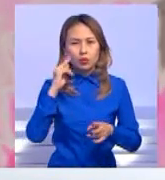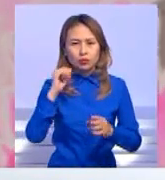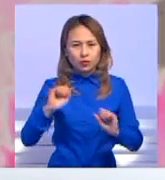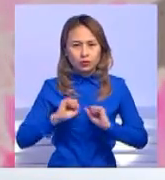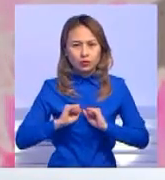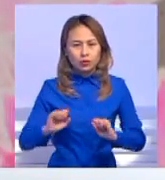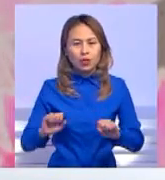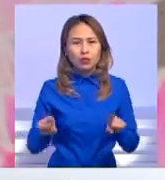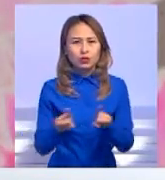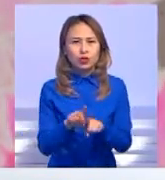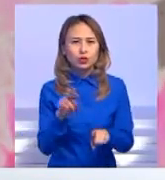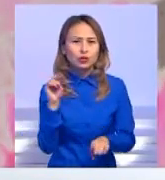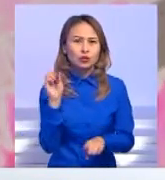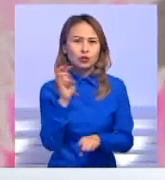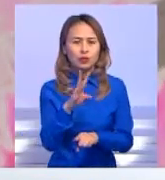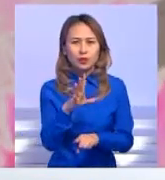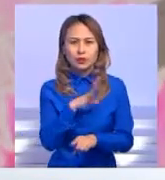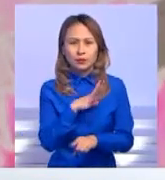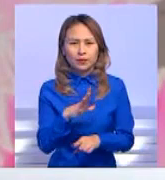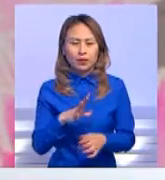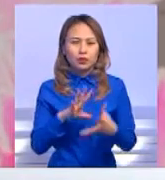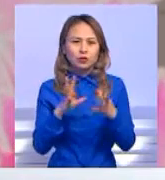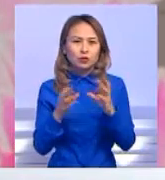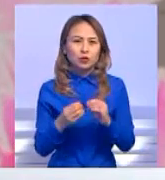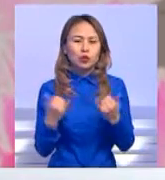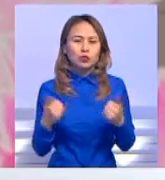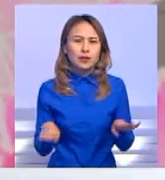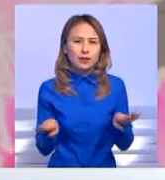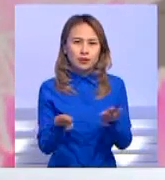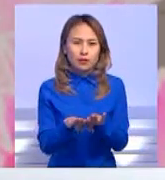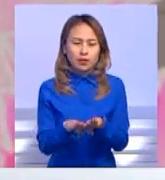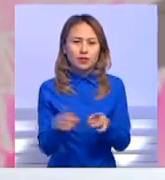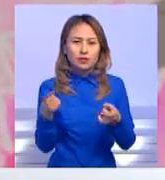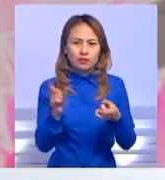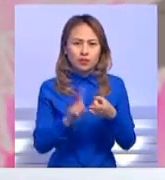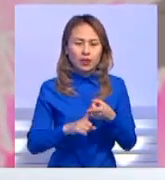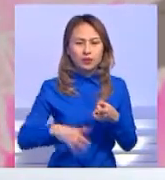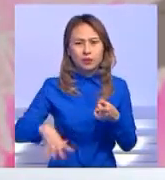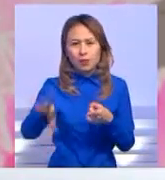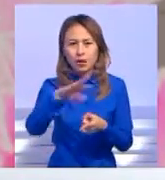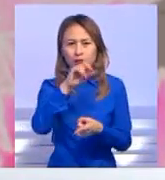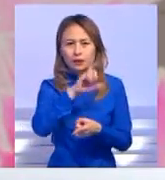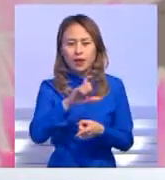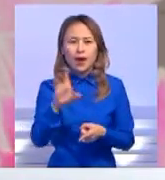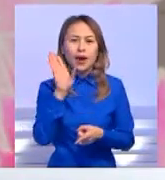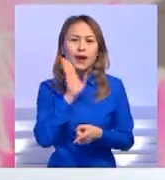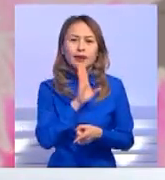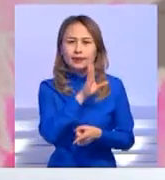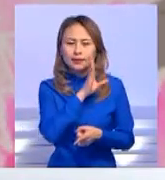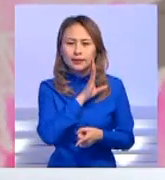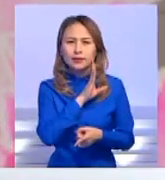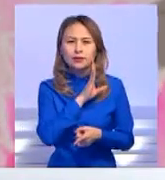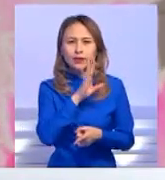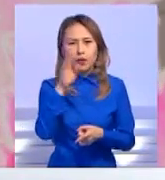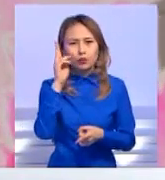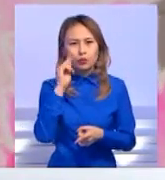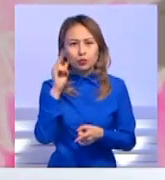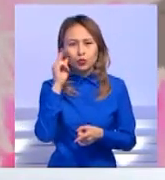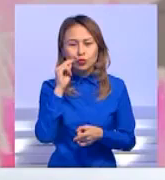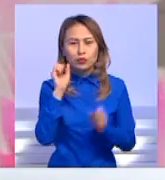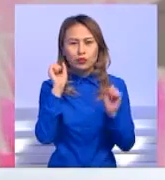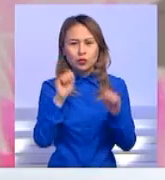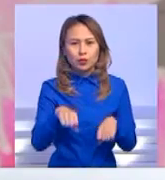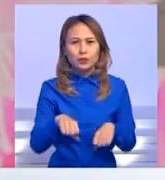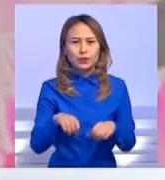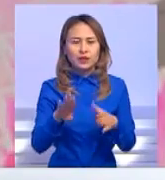ер азаматтан ешқашан кем түскен емес. Осыған орай жұрт әйел қаласа еркектен бәрін алады,